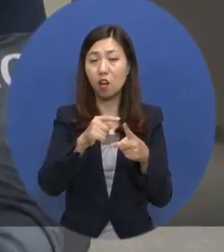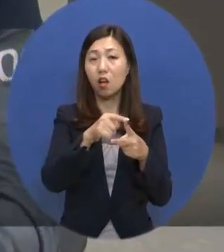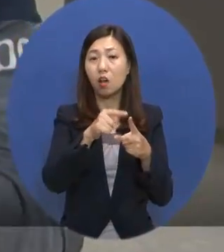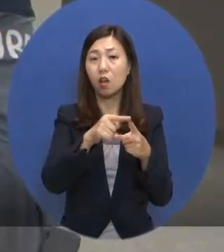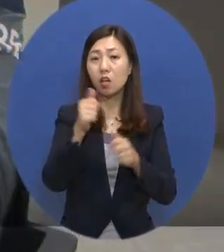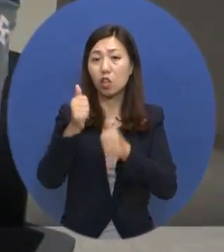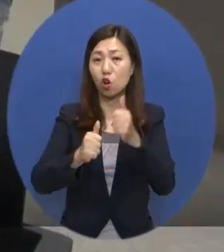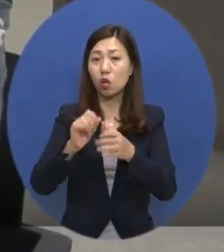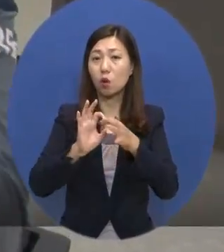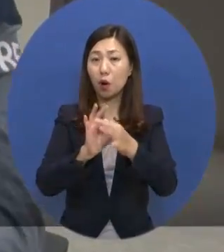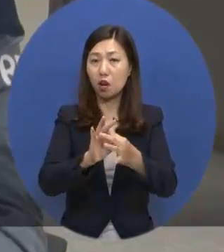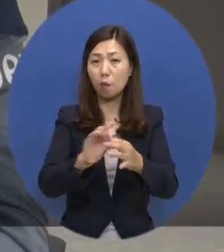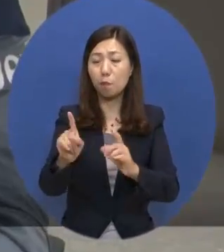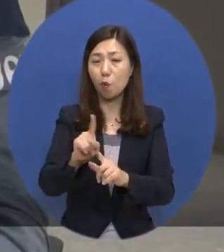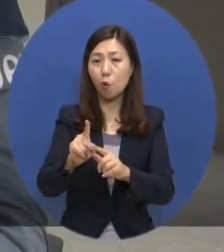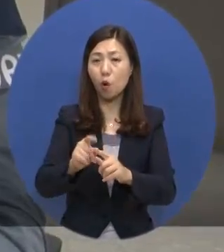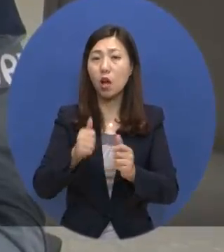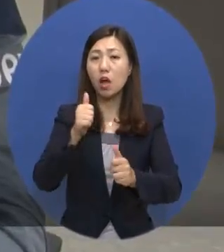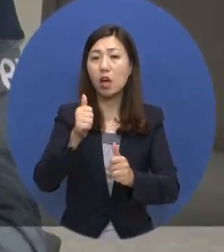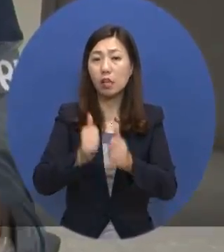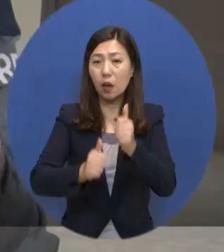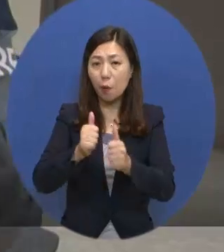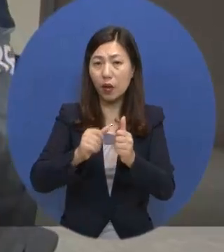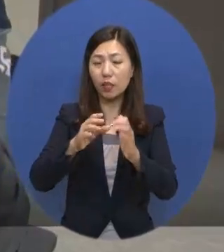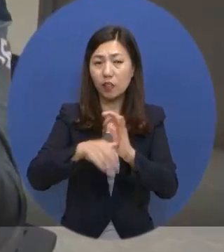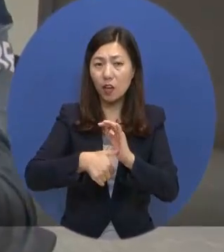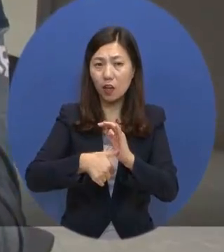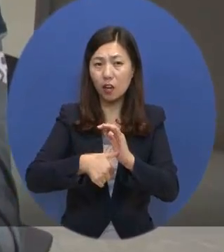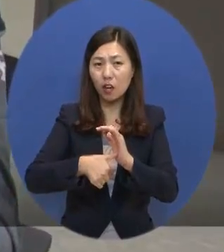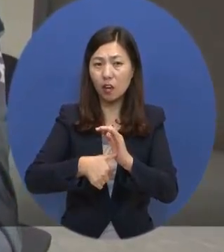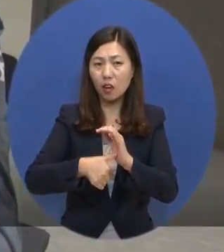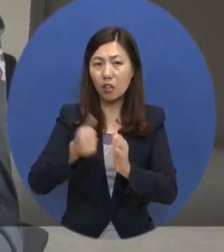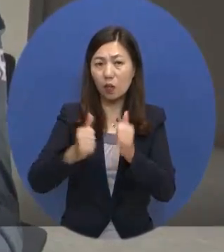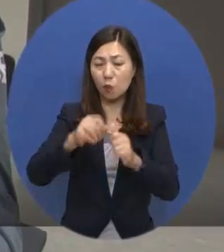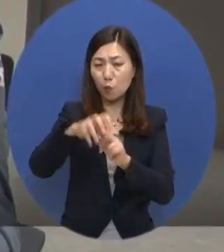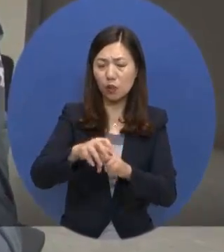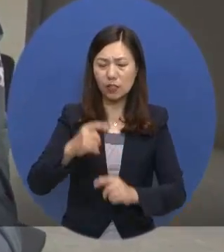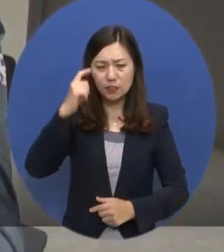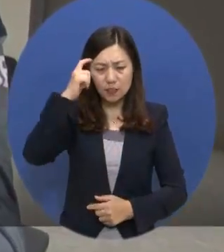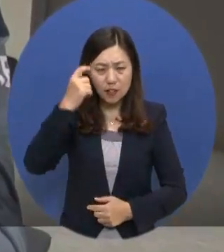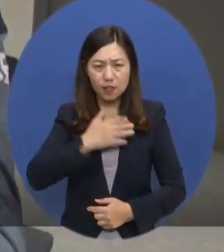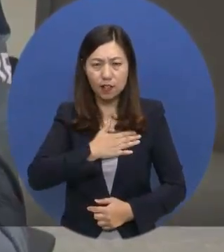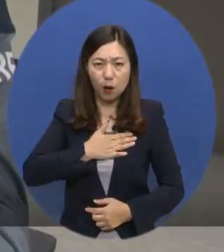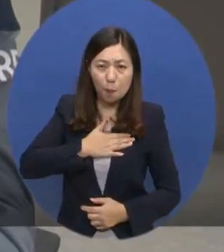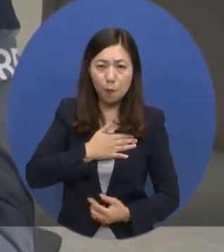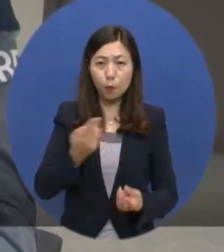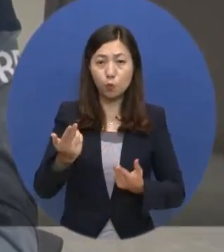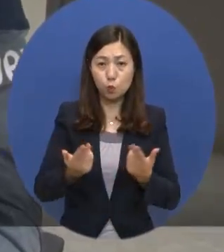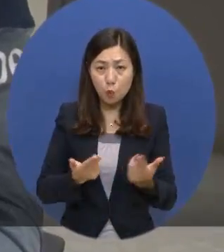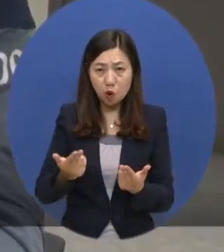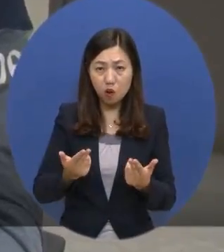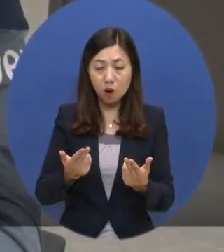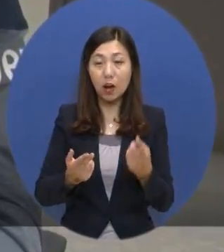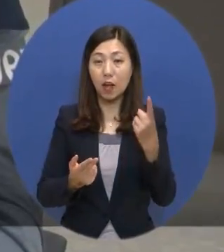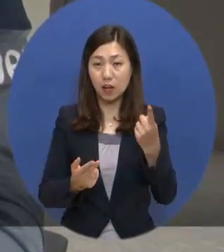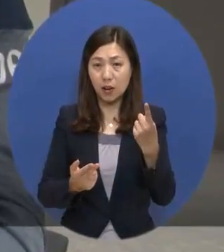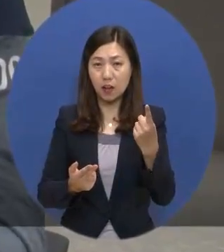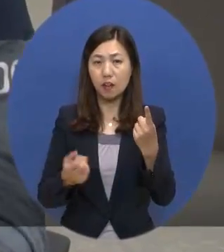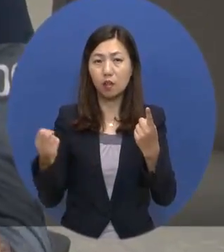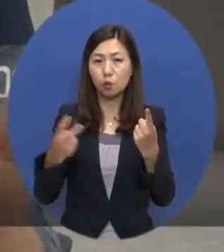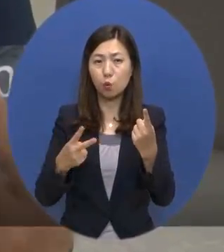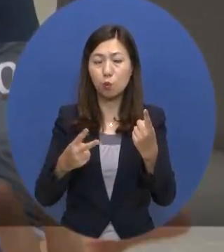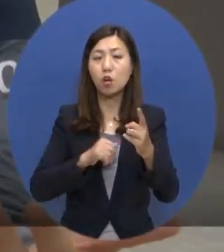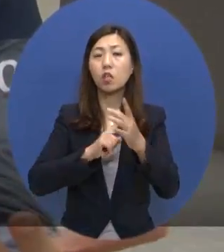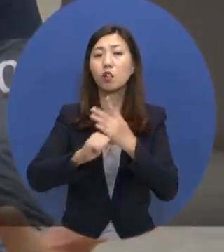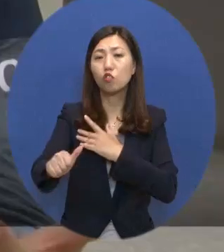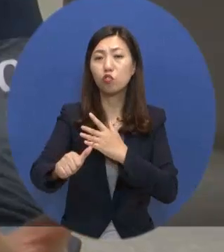관련된 거는 경기장에서 그 선수들이 원하는 생각과 감정을 조절할 수 있도록 하는 것 당연한 거고 그다음에 이